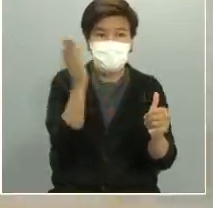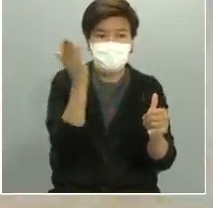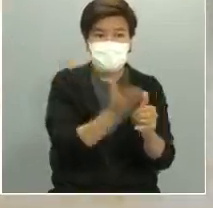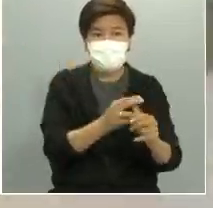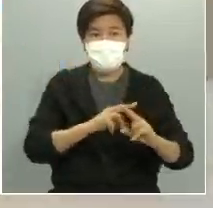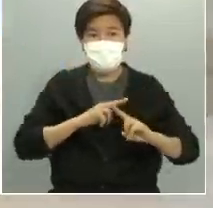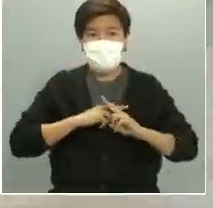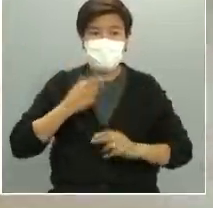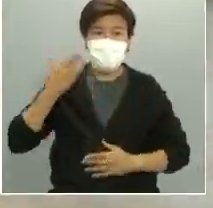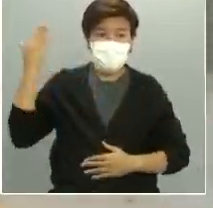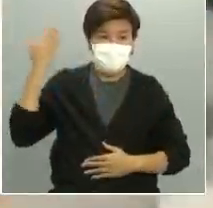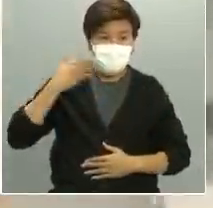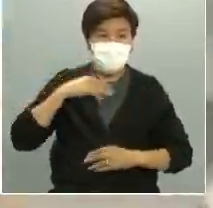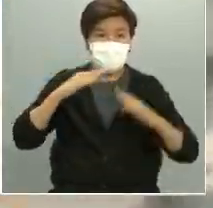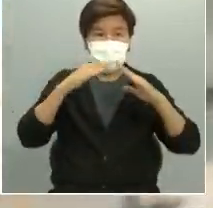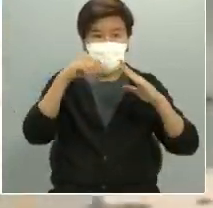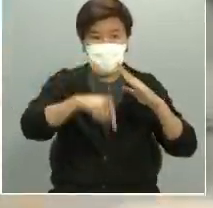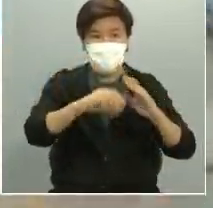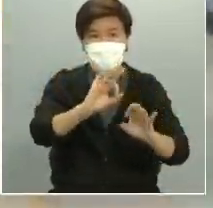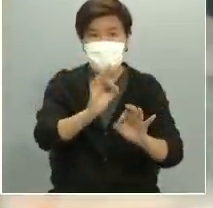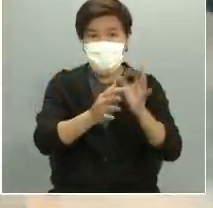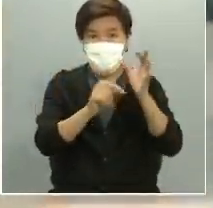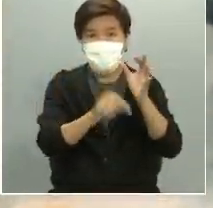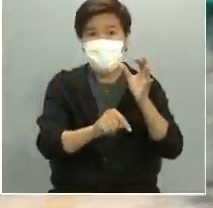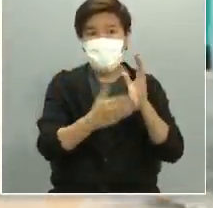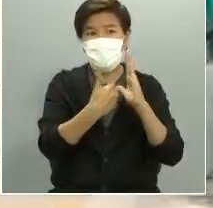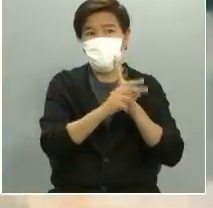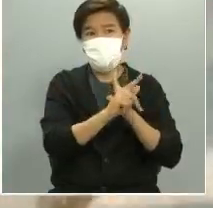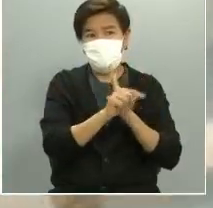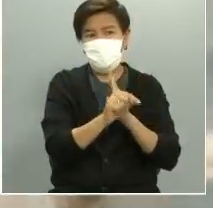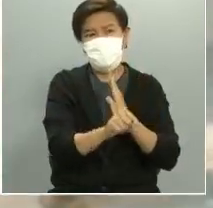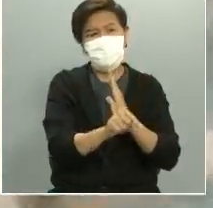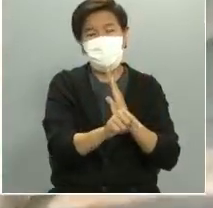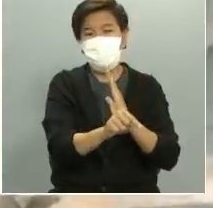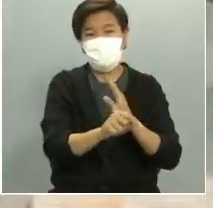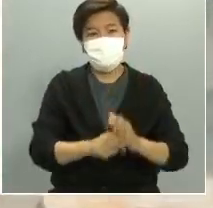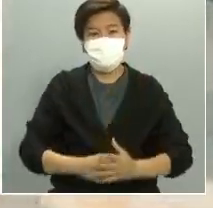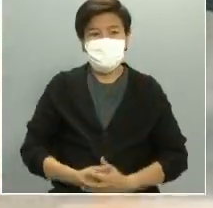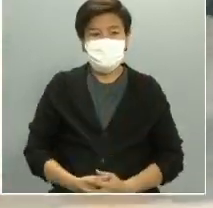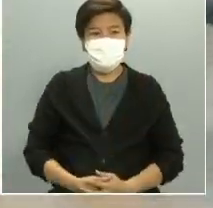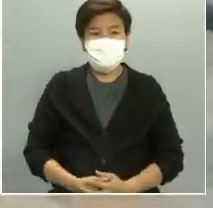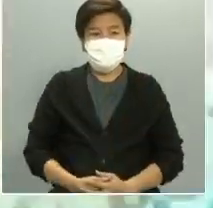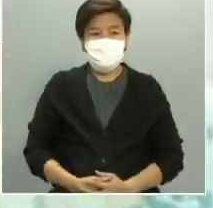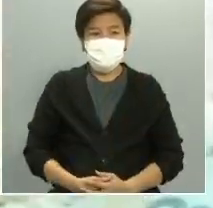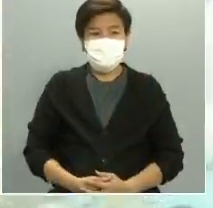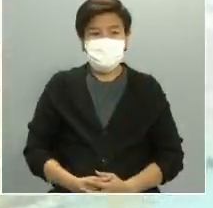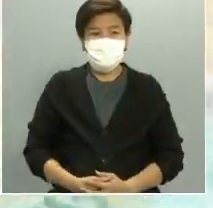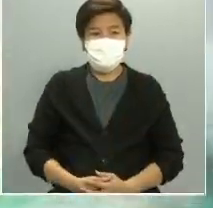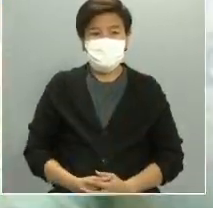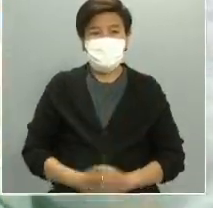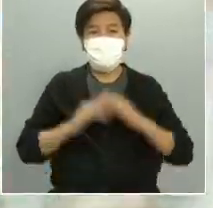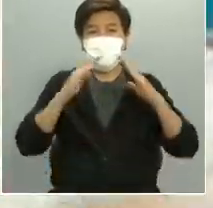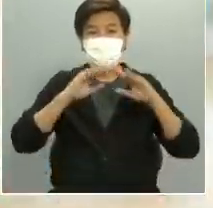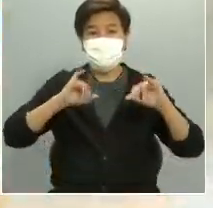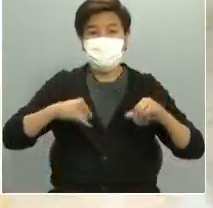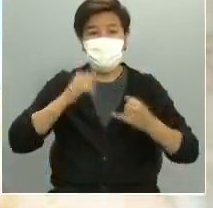ก่อนจะจุดไฟเผาบ้านที่ขอนแก่นที่ภูเวียงครับท่านผู้ชมฮะเจ้าของบ้านซึ่งเป็น